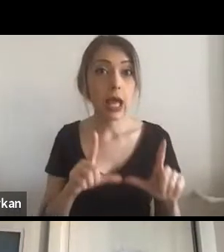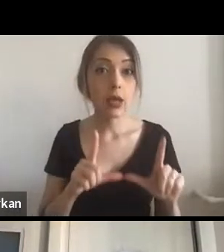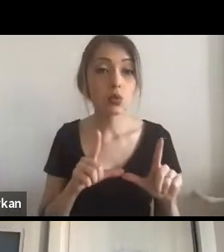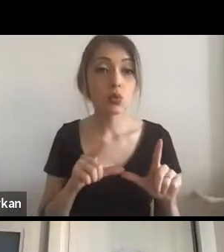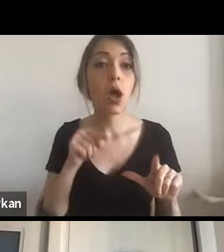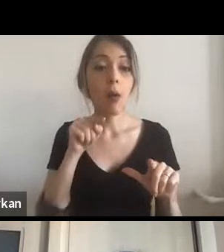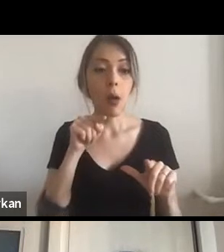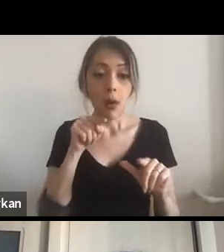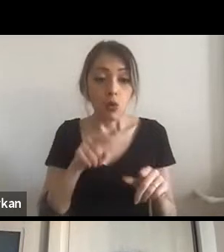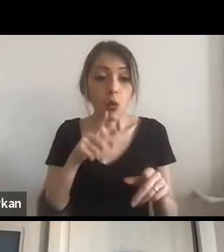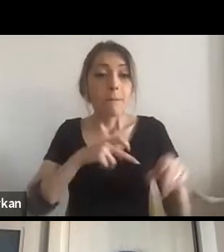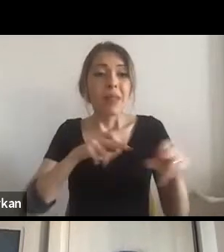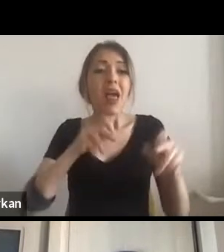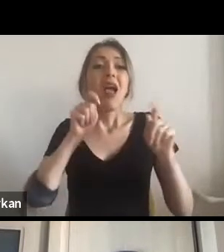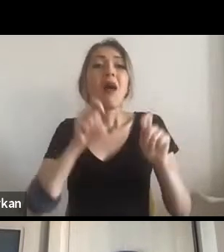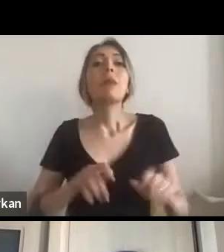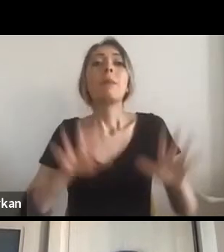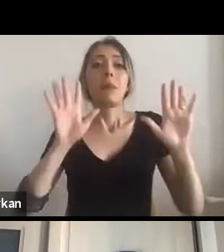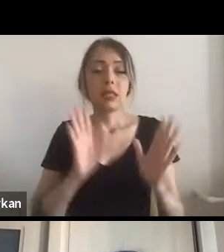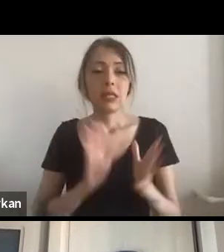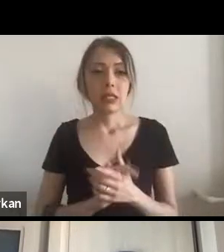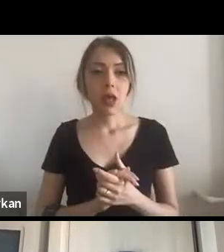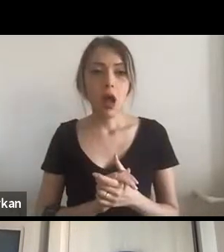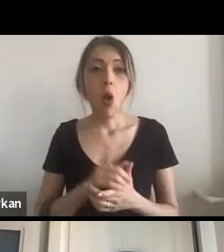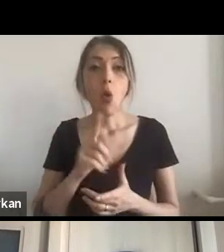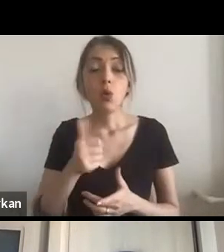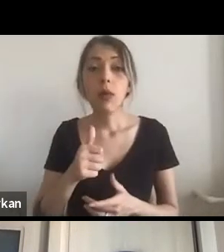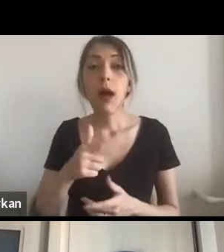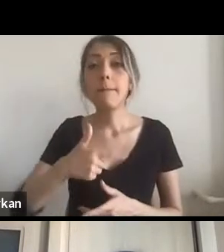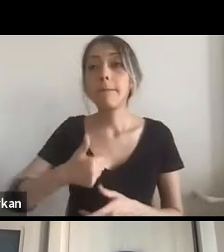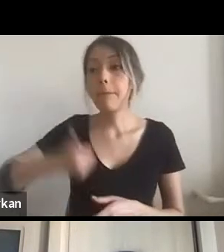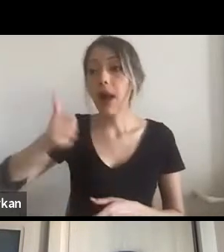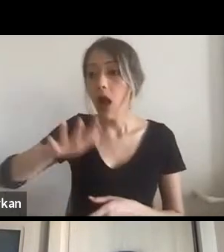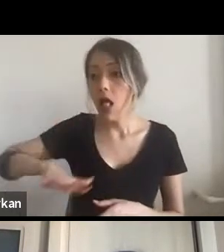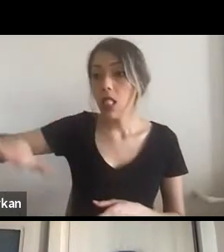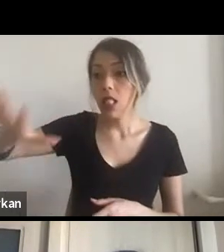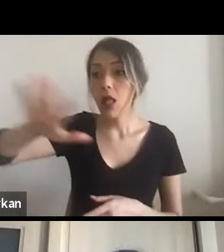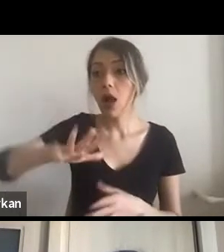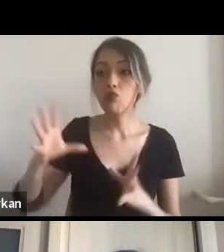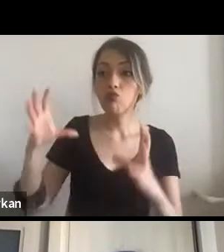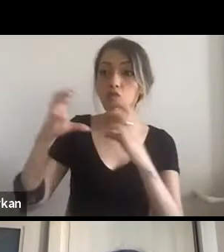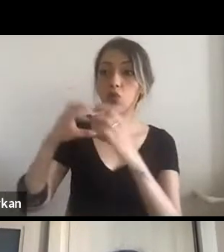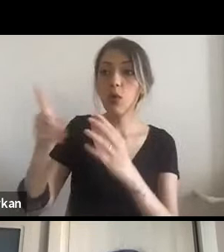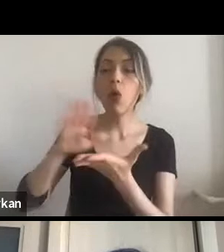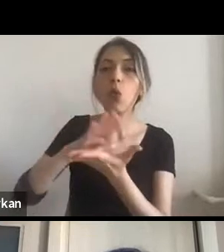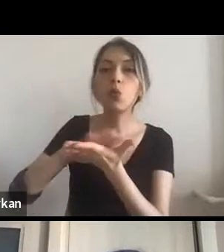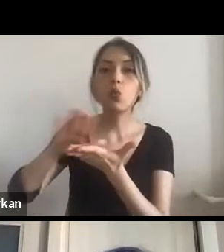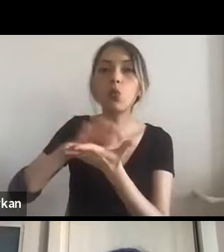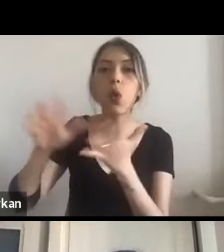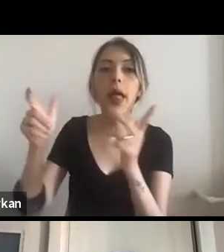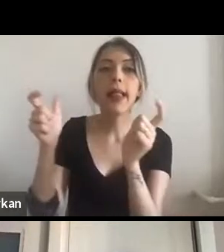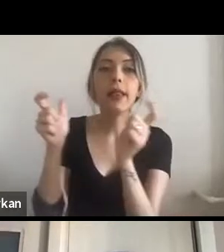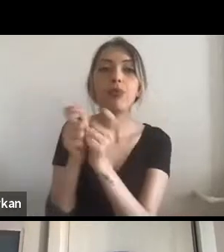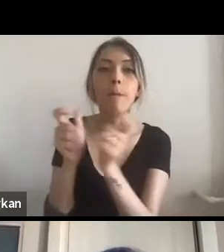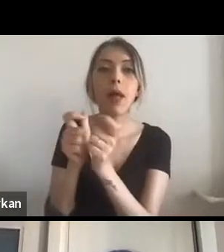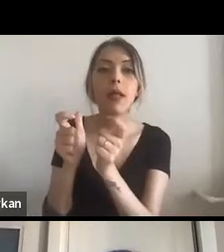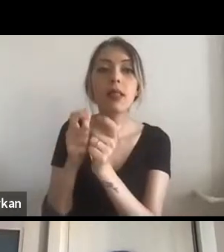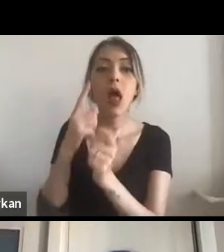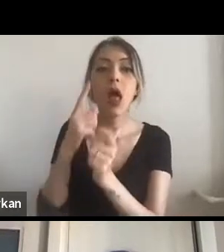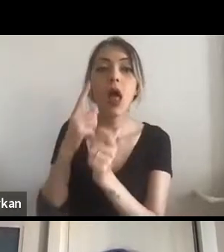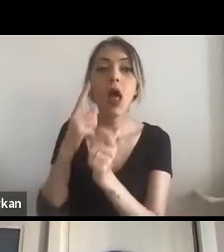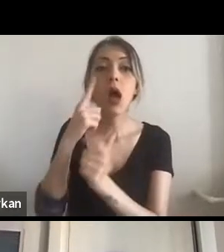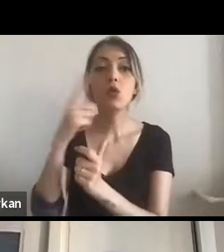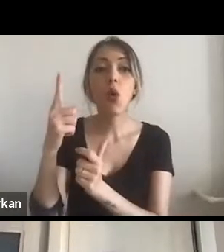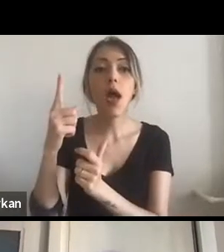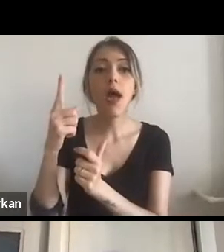planlanmadıysa konusu itibariyle onun Bakanlar Komitesi'nin düzenli toplantıların içerisinde gündeme gelme ihtimali de